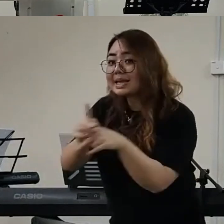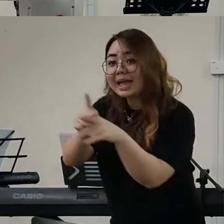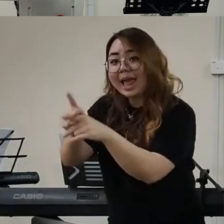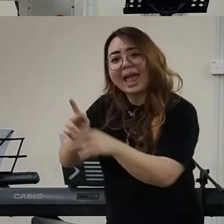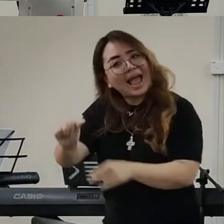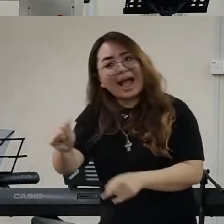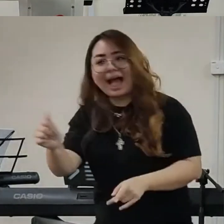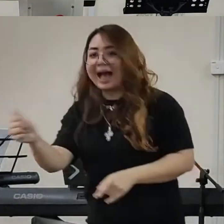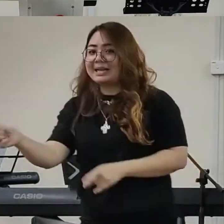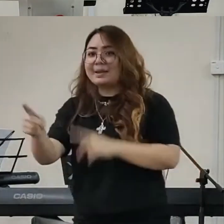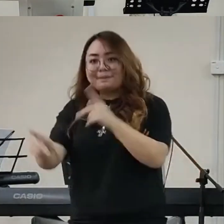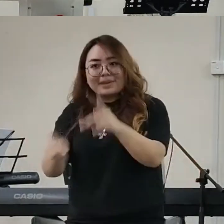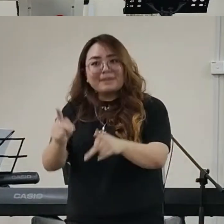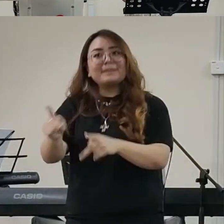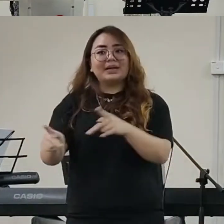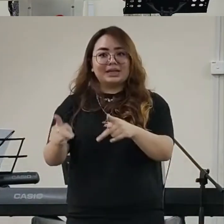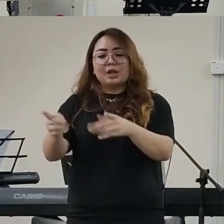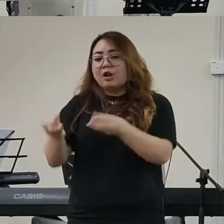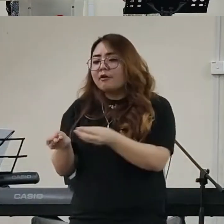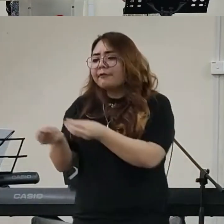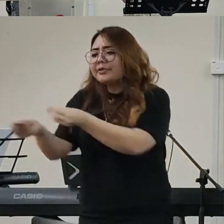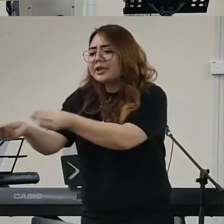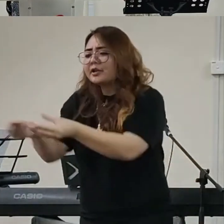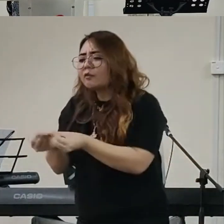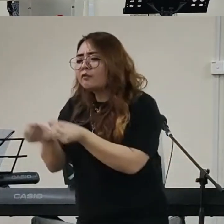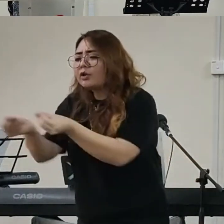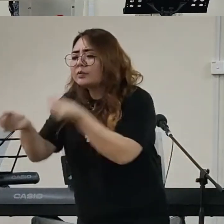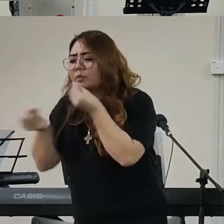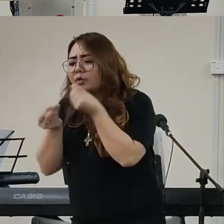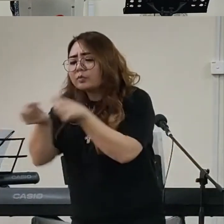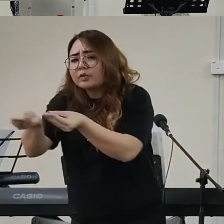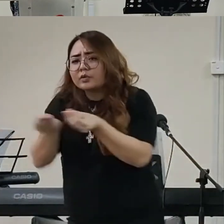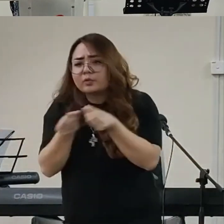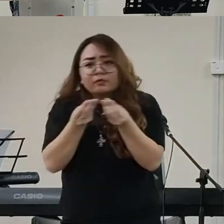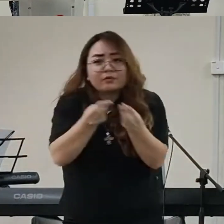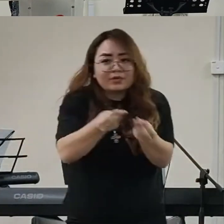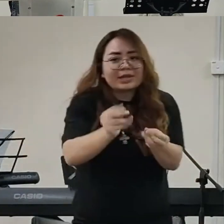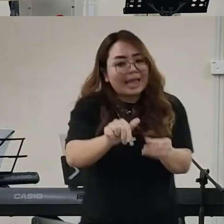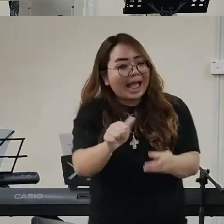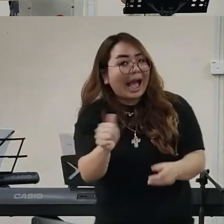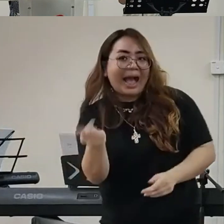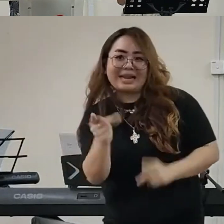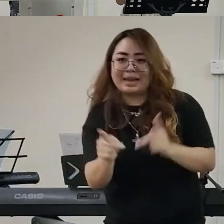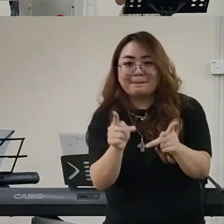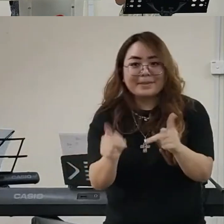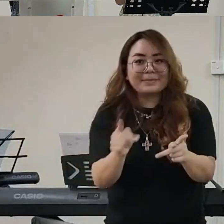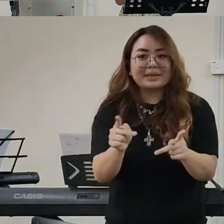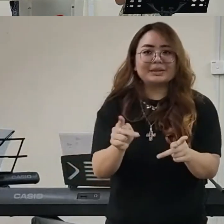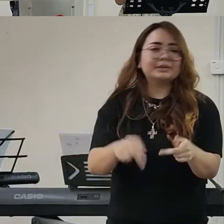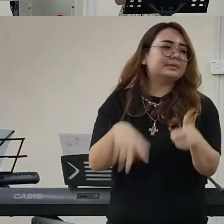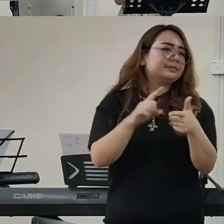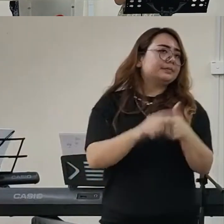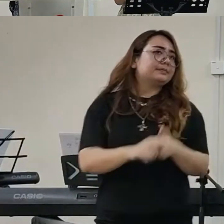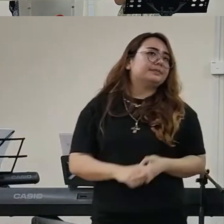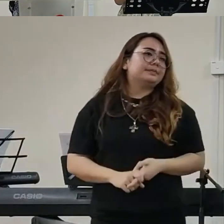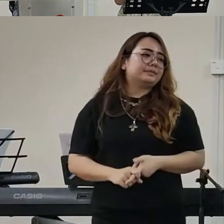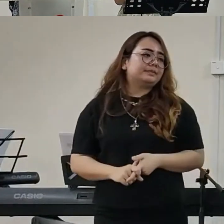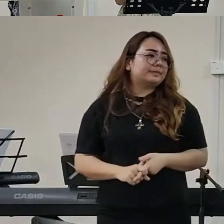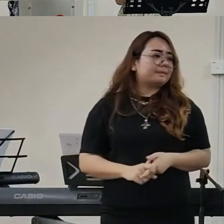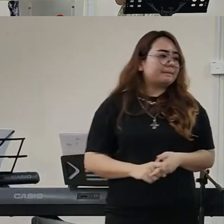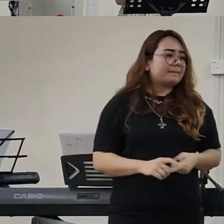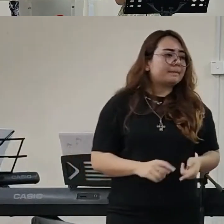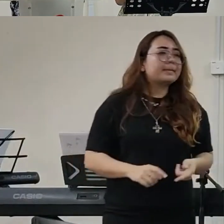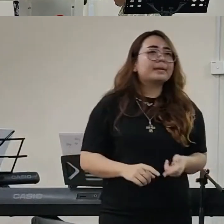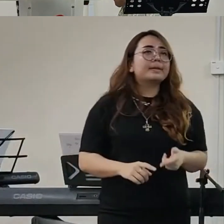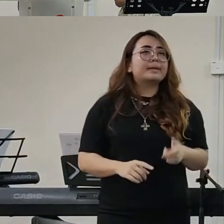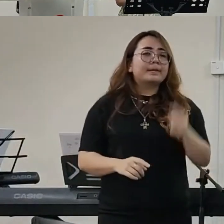灵方面，而不是只是忙碌的在养着自己而已。 So if as shepherds you don't study the sermon, you don't